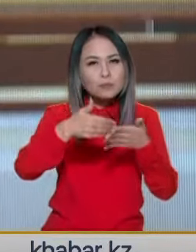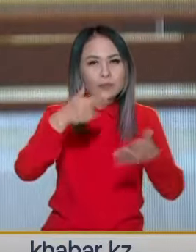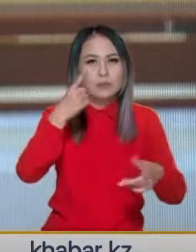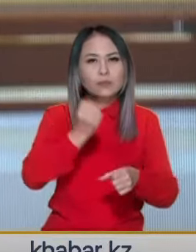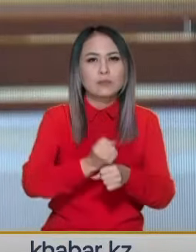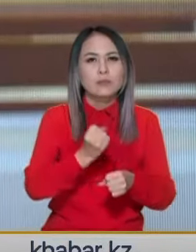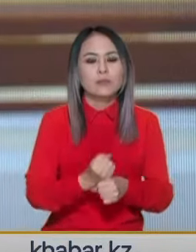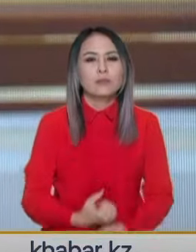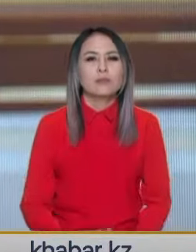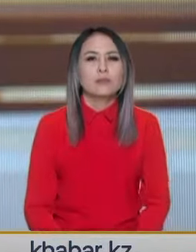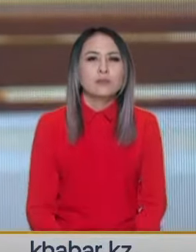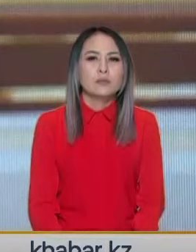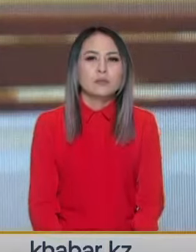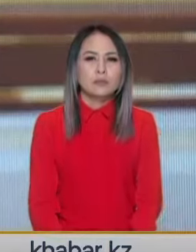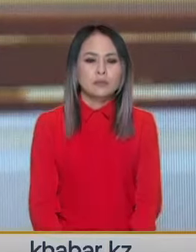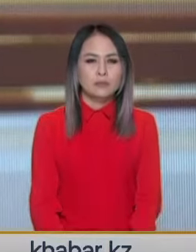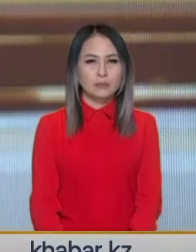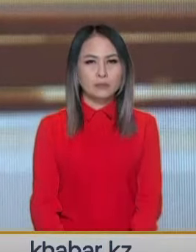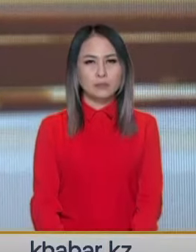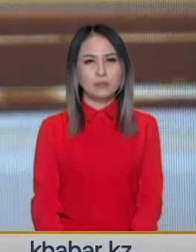істеп жатыр? Дамир Берікұлы сөз алады.